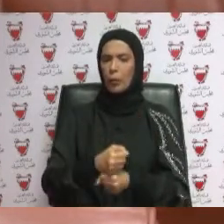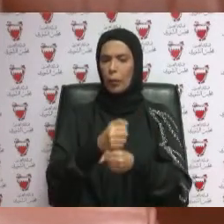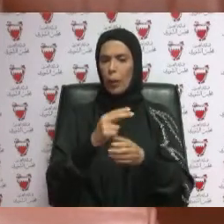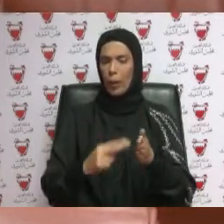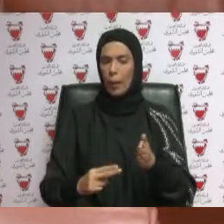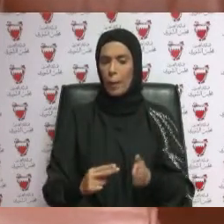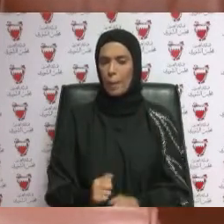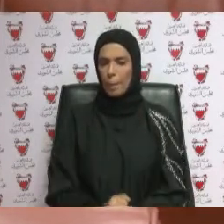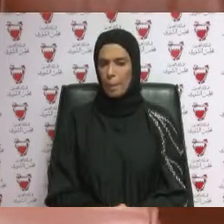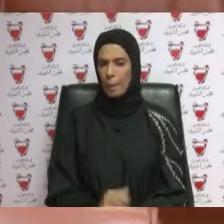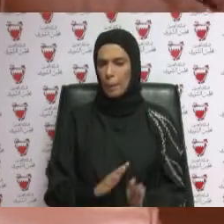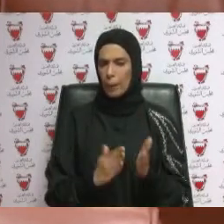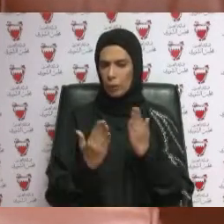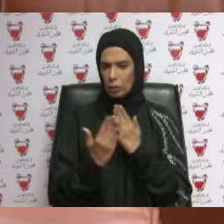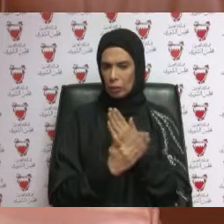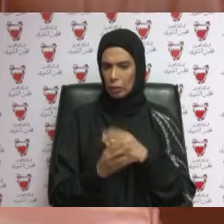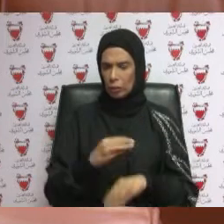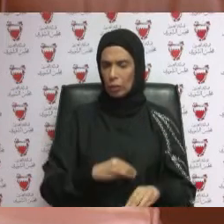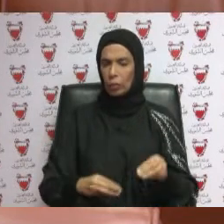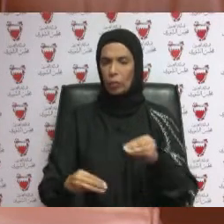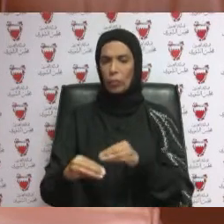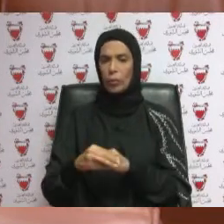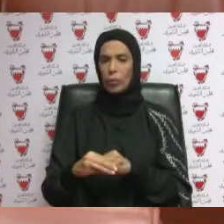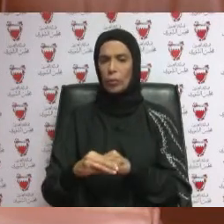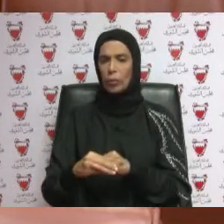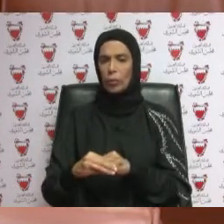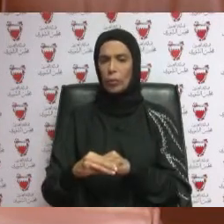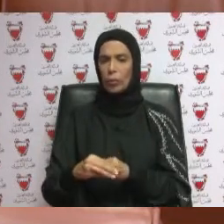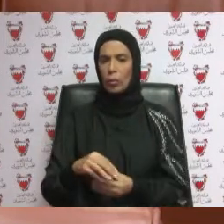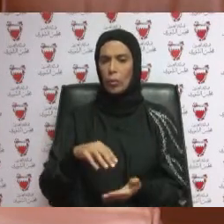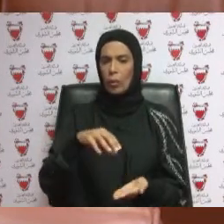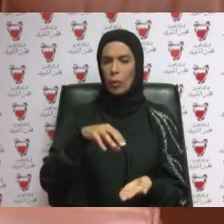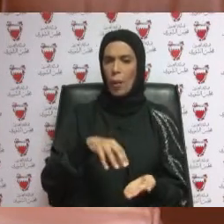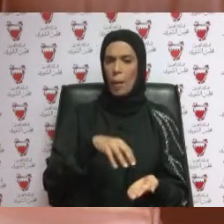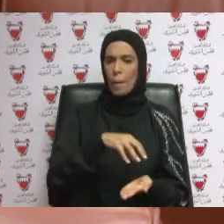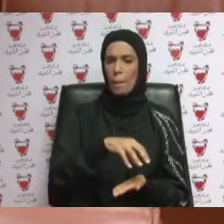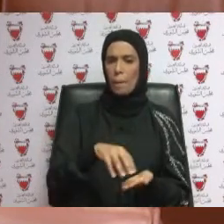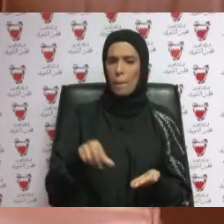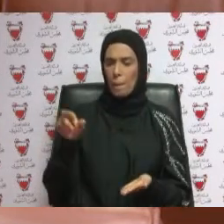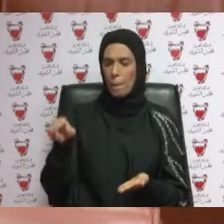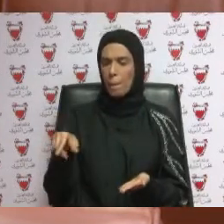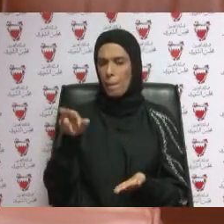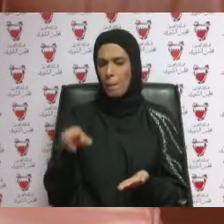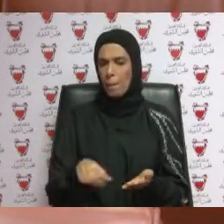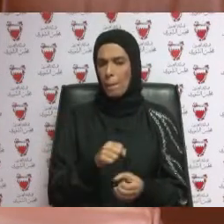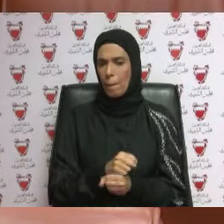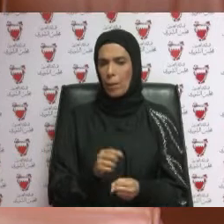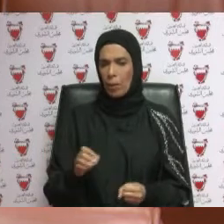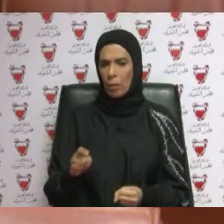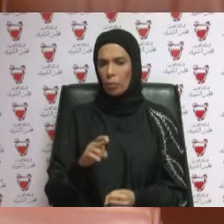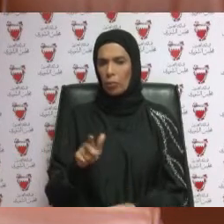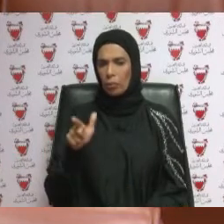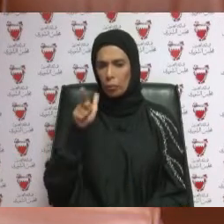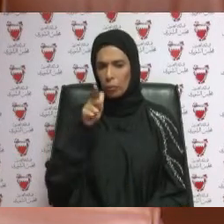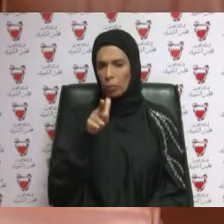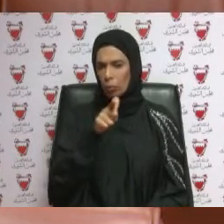أرى أن يرافق هذا التعديل وجود مناطق سكنية للعمال العازبة في كل محافظة